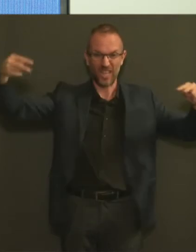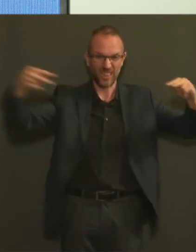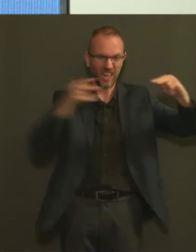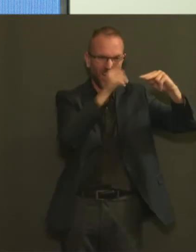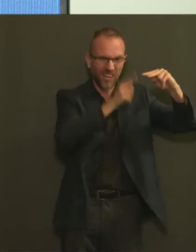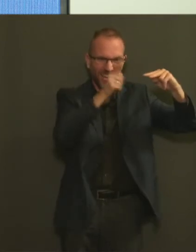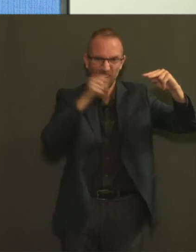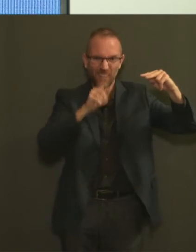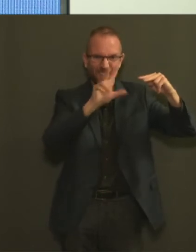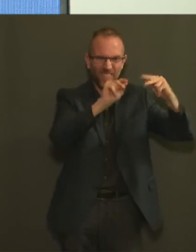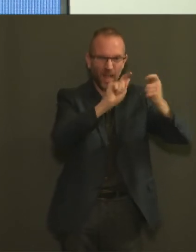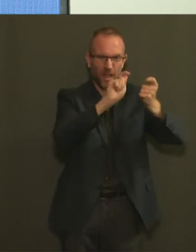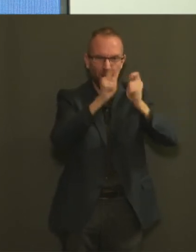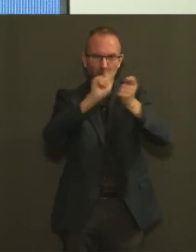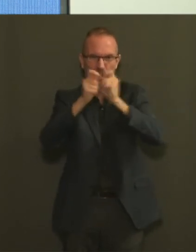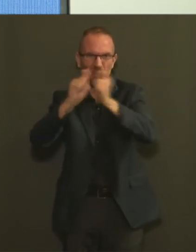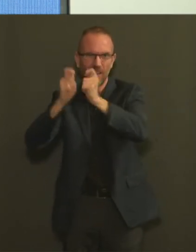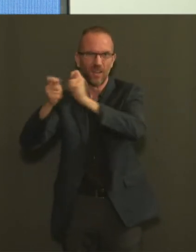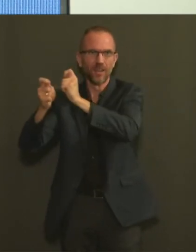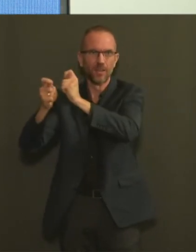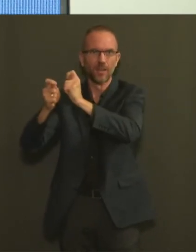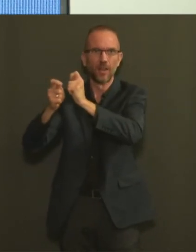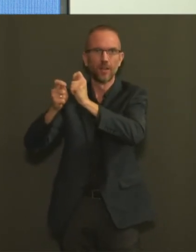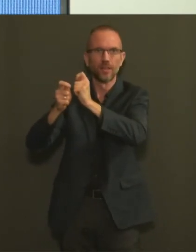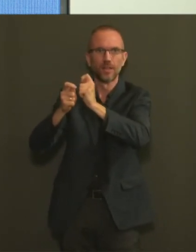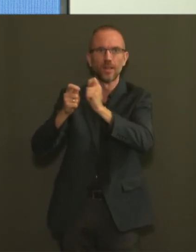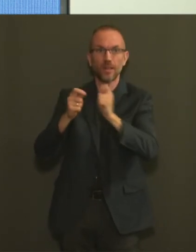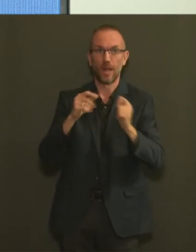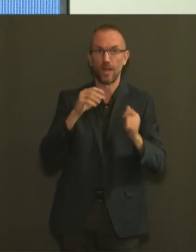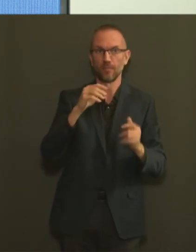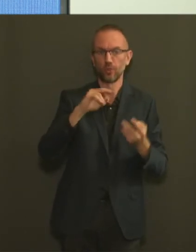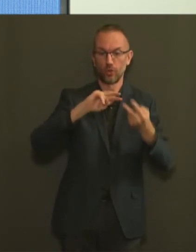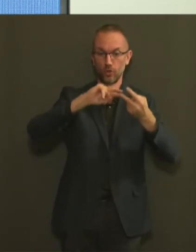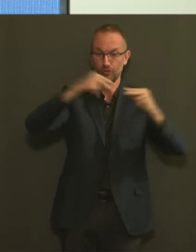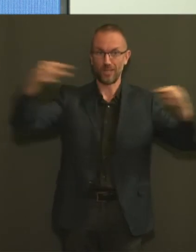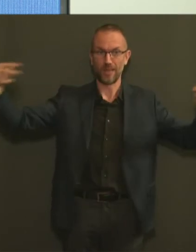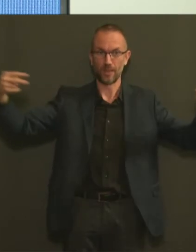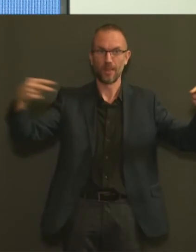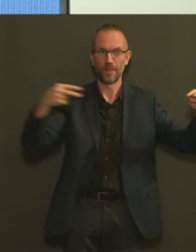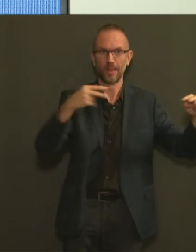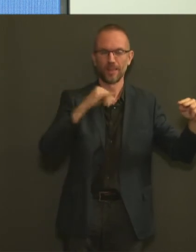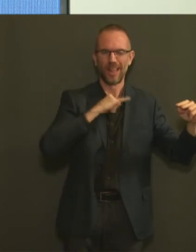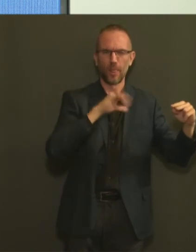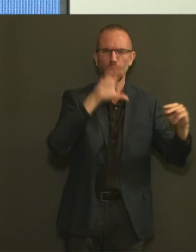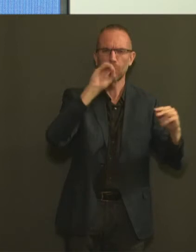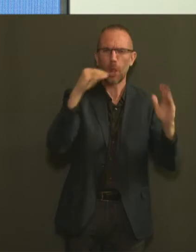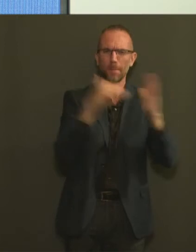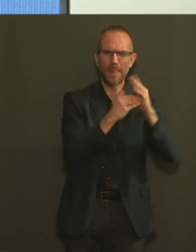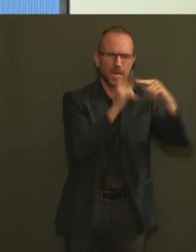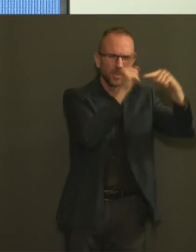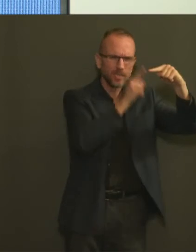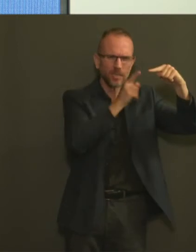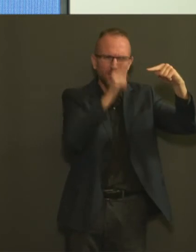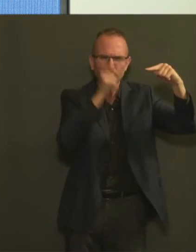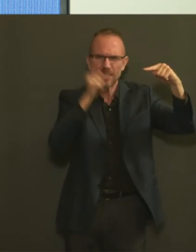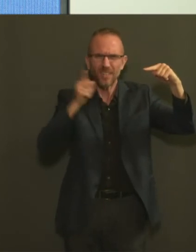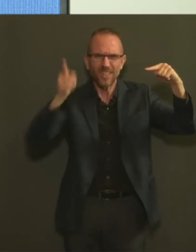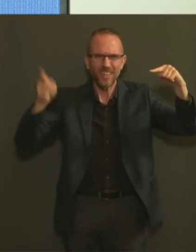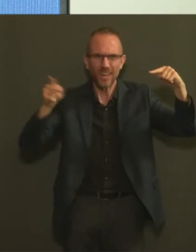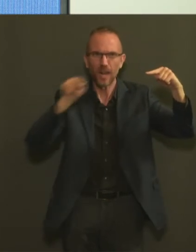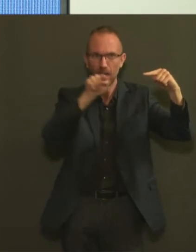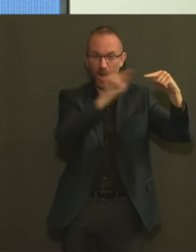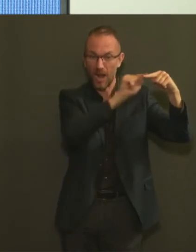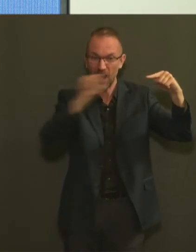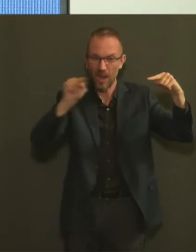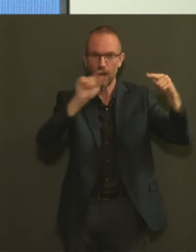pourrait avoir l'une ou l'autre modification c'est donc peu de choses mais elles se situent à des endroits où